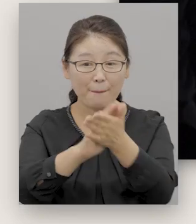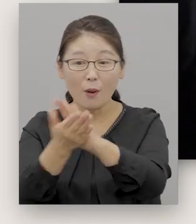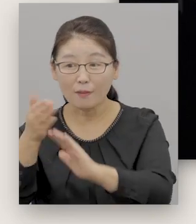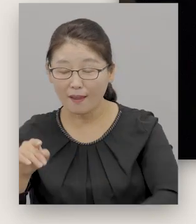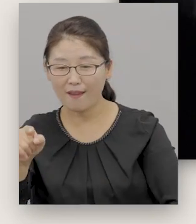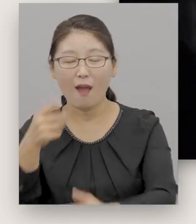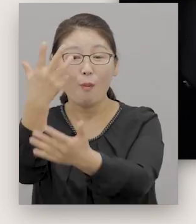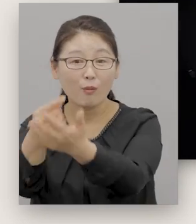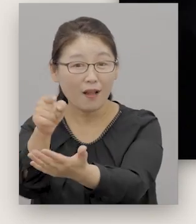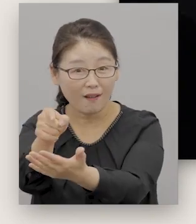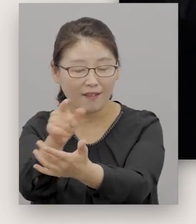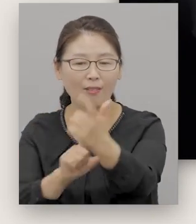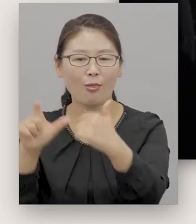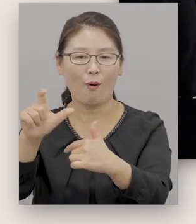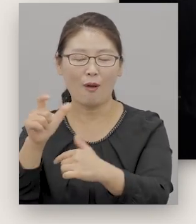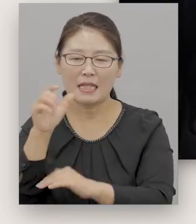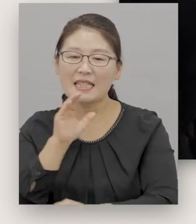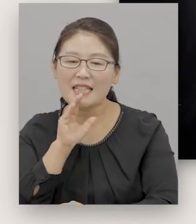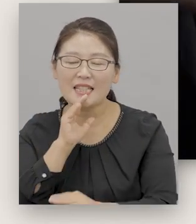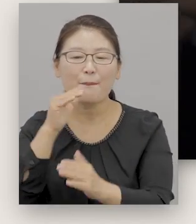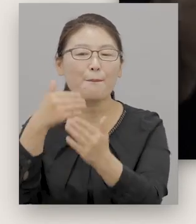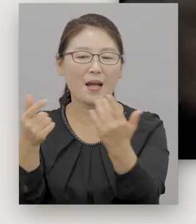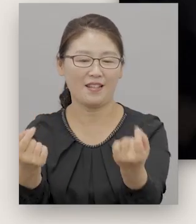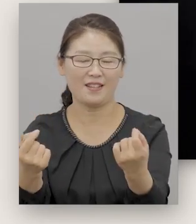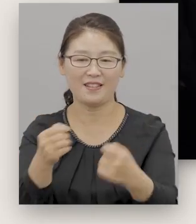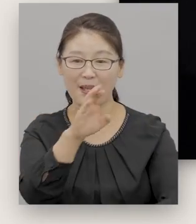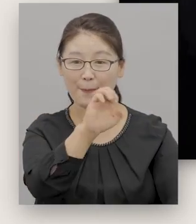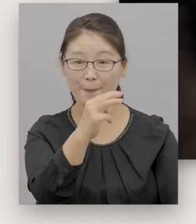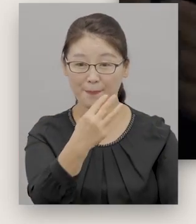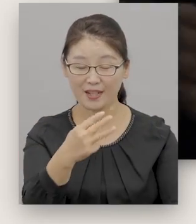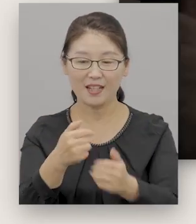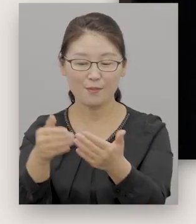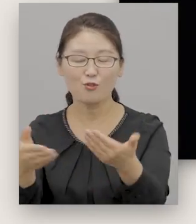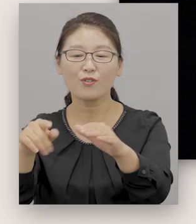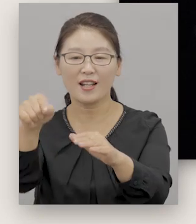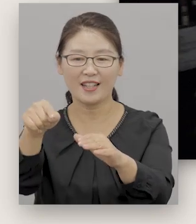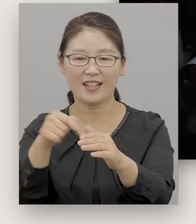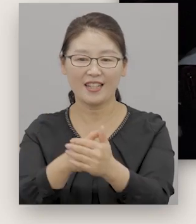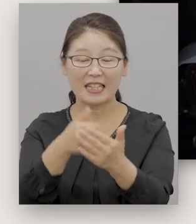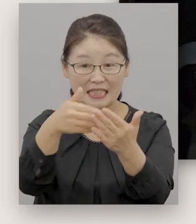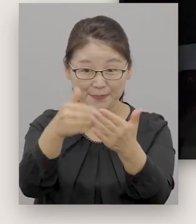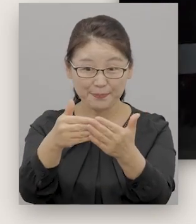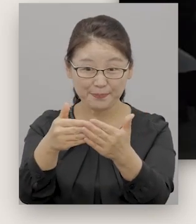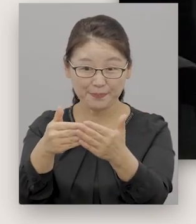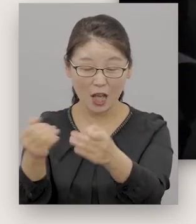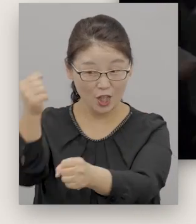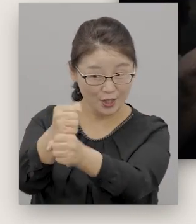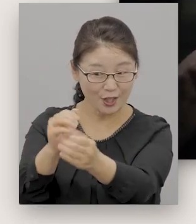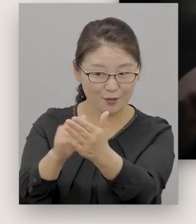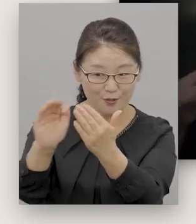원본은 변했지만 복제품이 더 원본 같아진 그런 아이러니한 상황이 만들어진 것이죠. 이제 이게 아까 보셨던 필라델피아